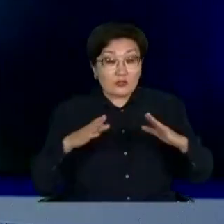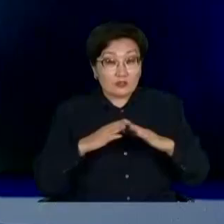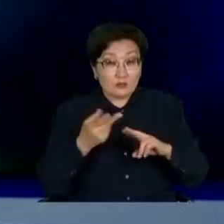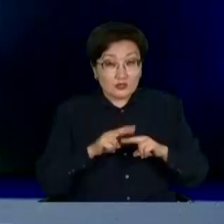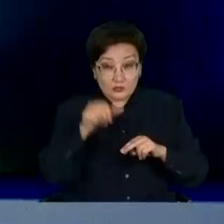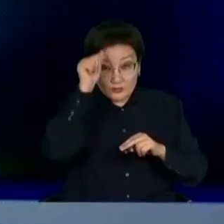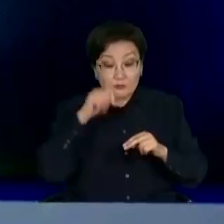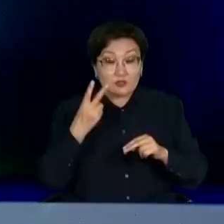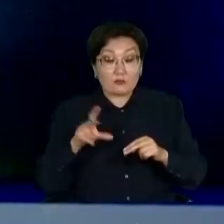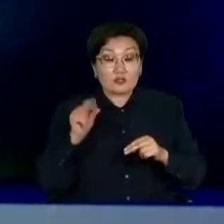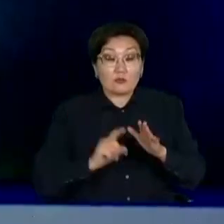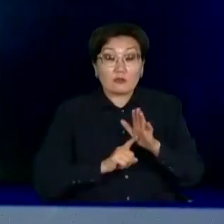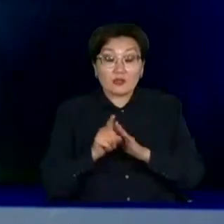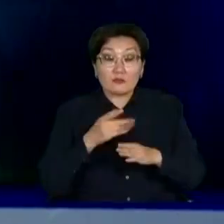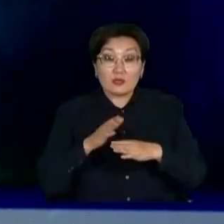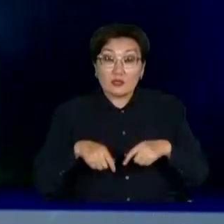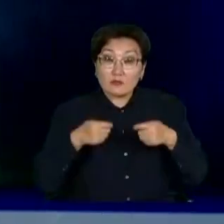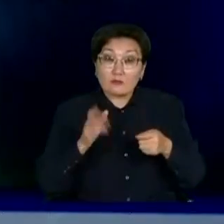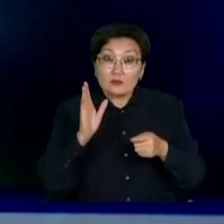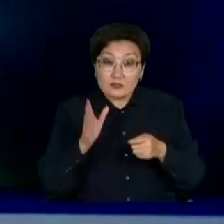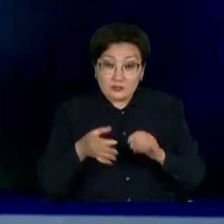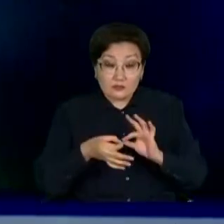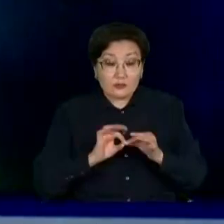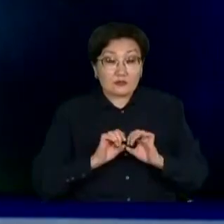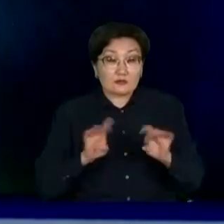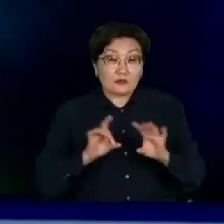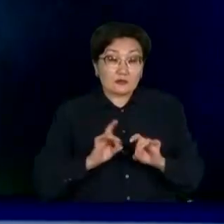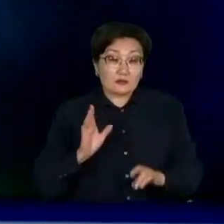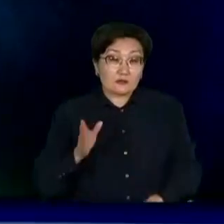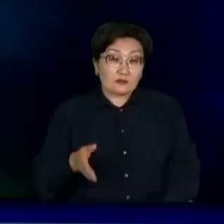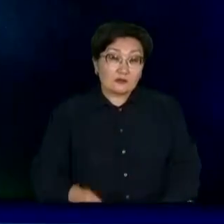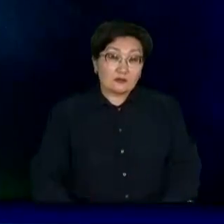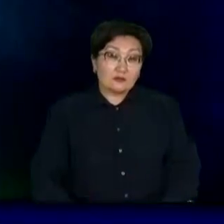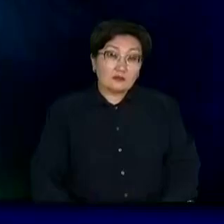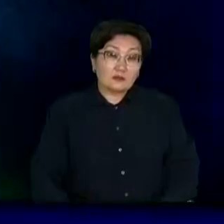айдың 20-сынан бастап біртіндеп табысталады. Тақырыпты атыраулық әріптес тарқатады.